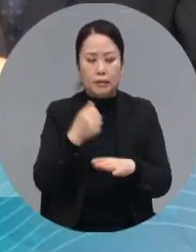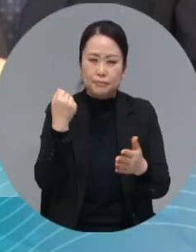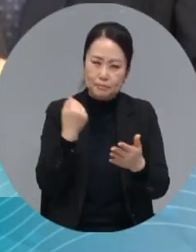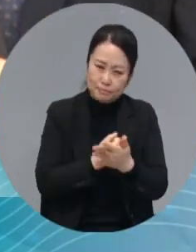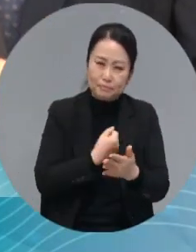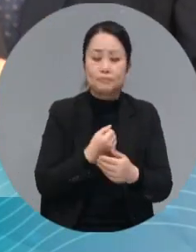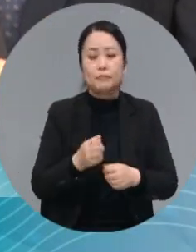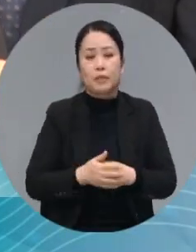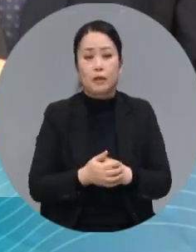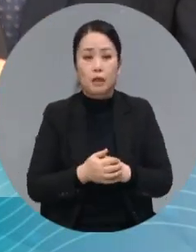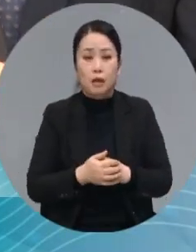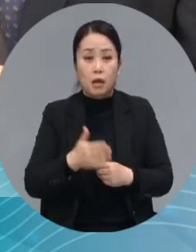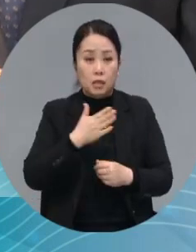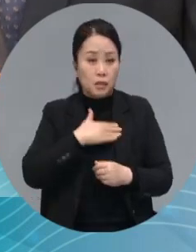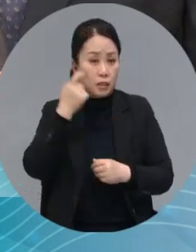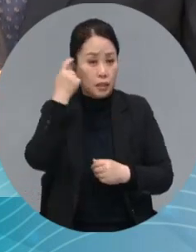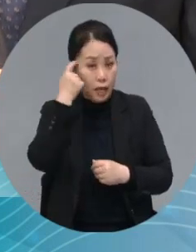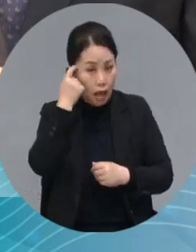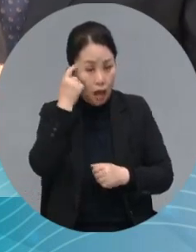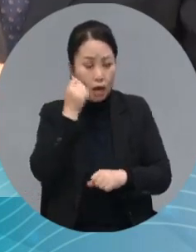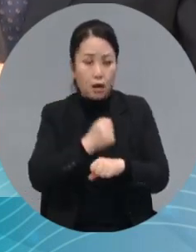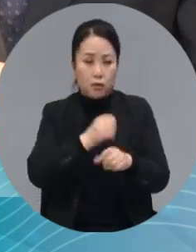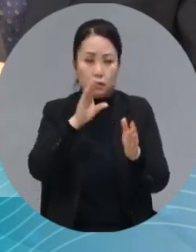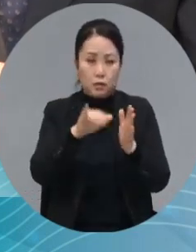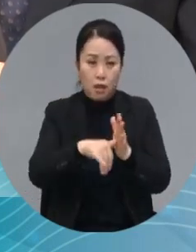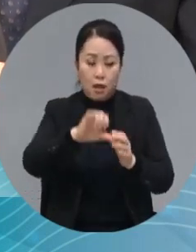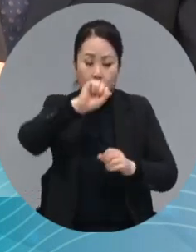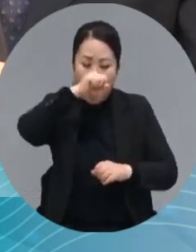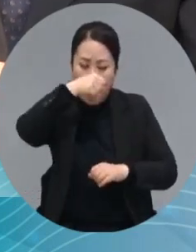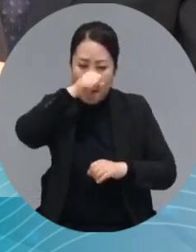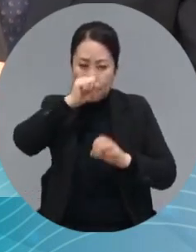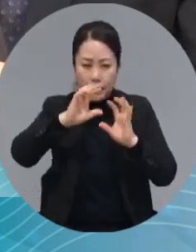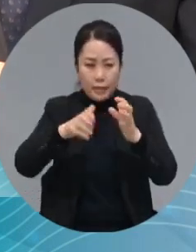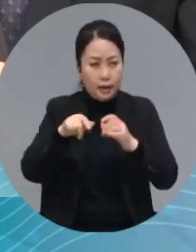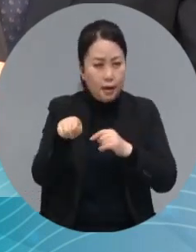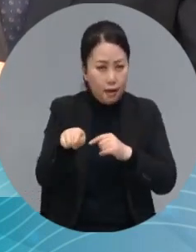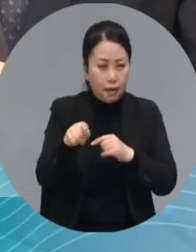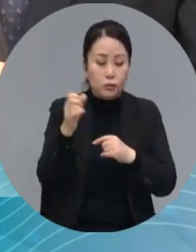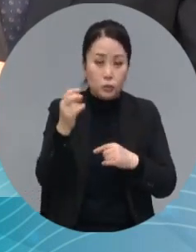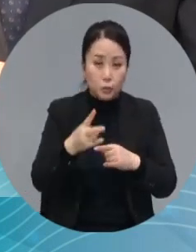나왔습니다. 저희가 생각하기로는 뭐 아프리카와